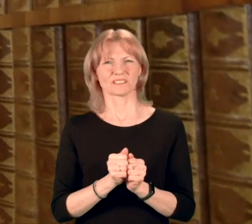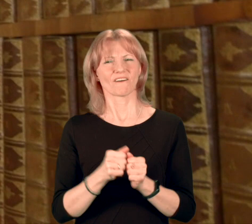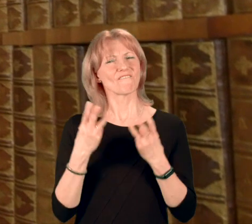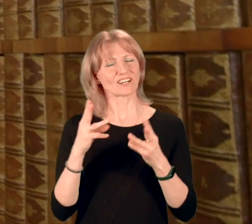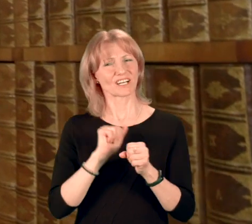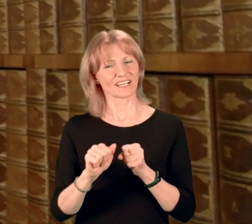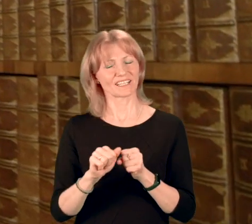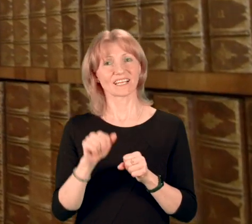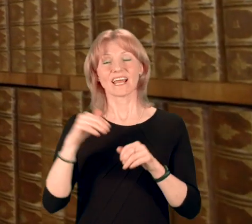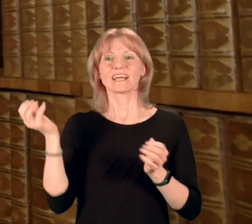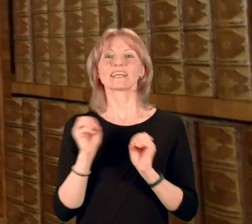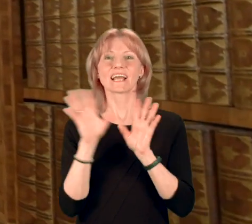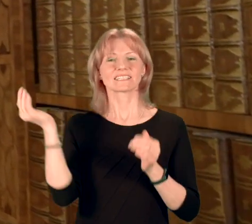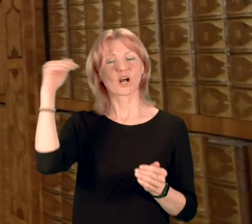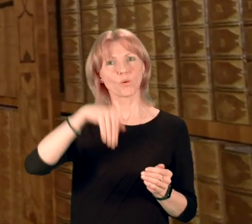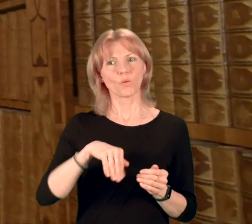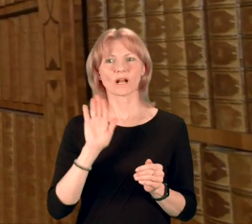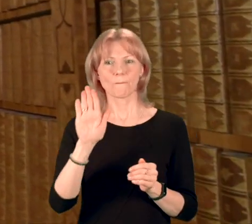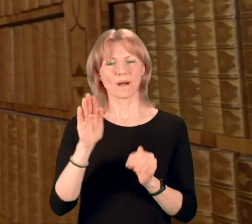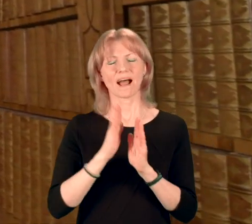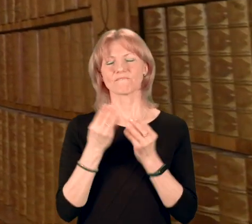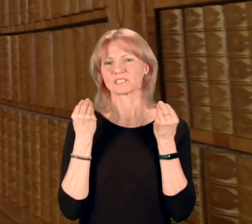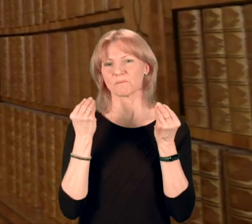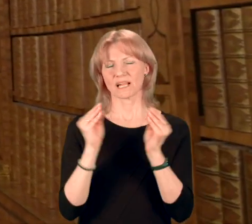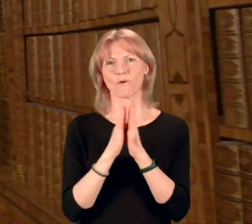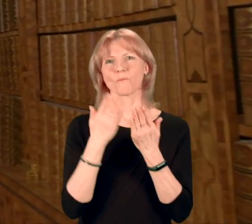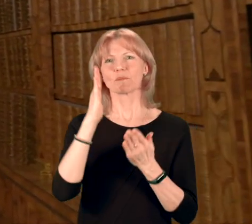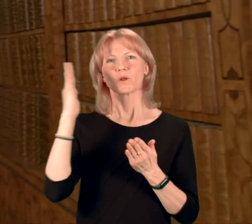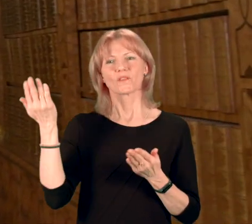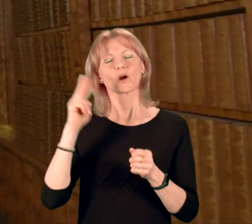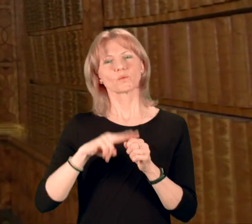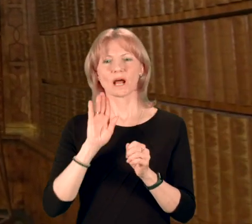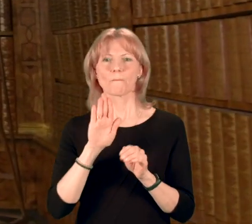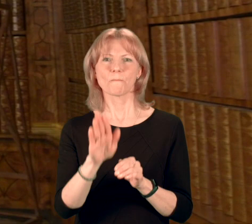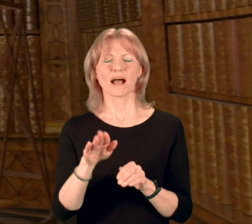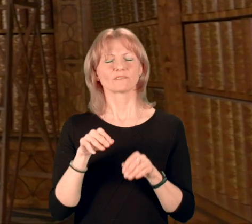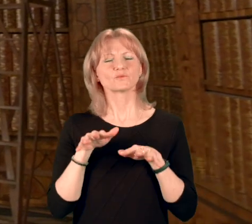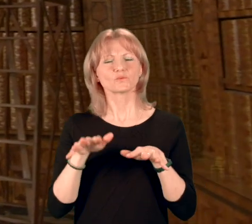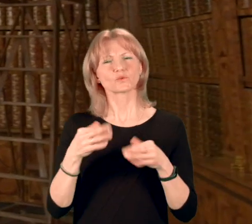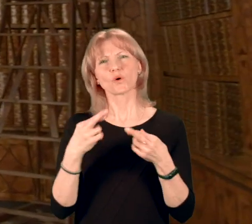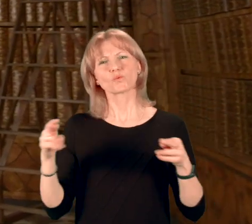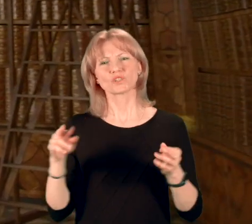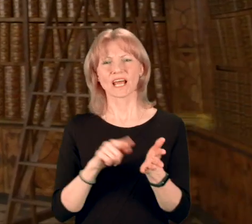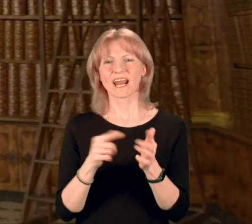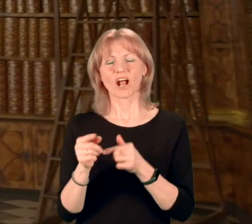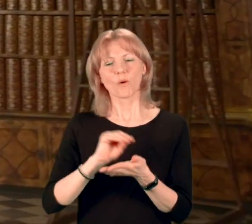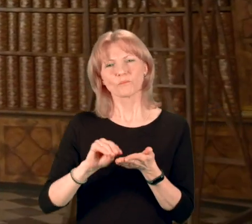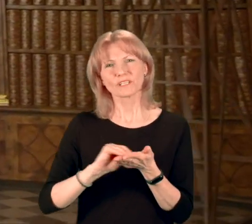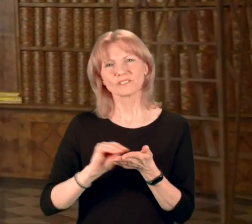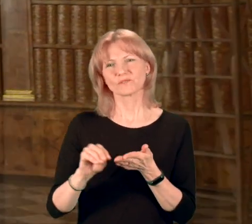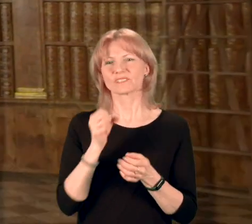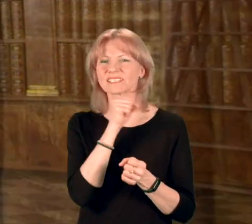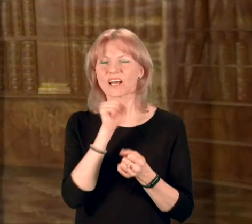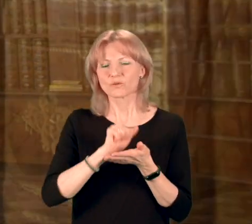szacowną, starą bibliotekę, która kryje bardzo bogatą kolekcję starodruków oraz średniowiecznych rękopisów iluminowanych.